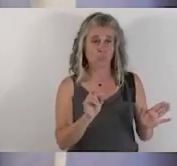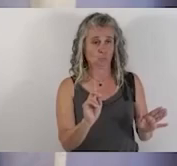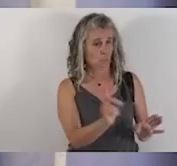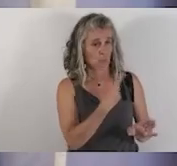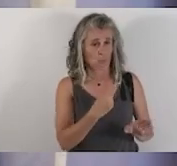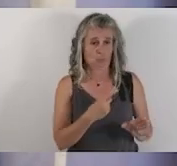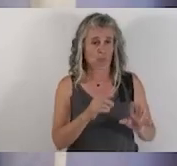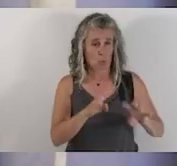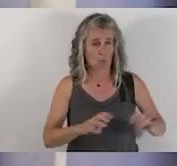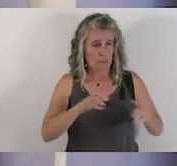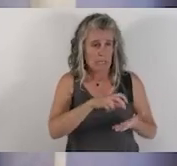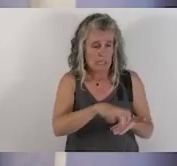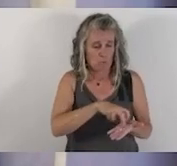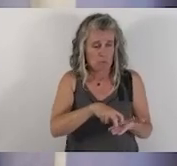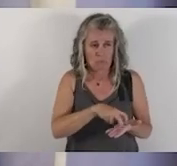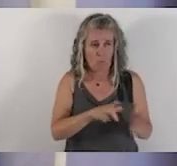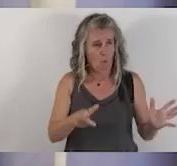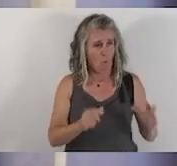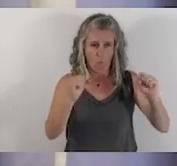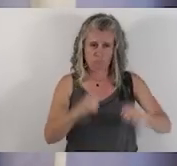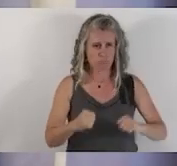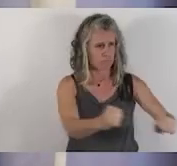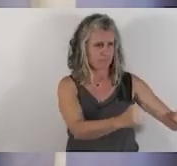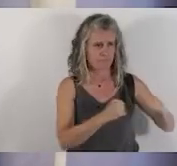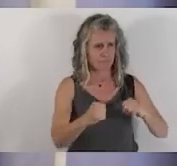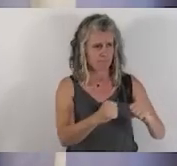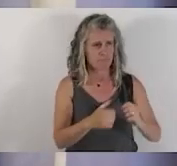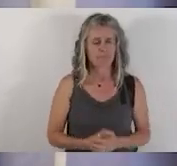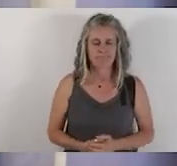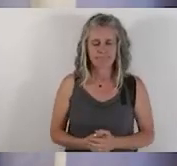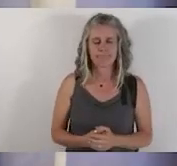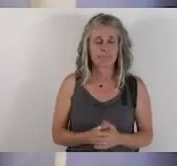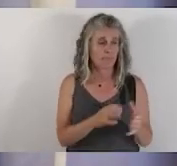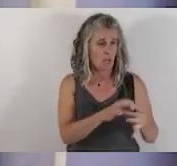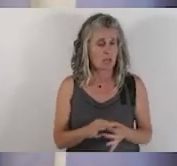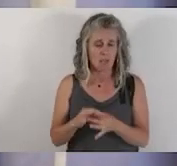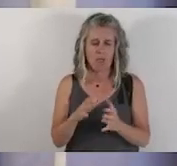Conseil d'arrondissement sur ce rapport numéro 10.